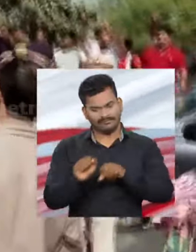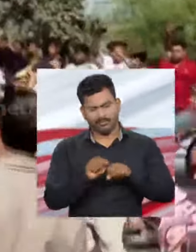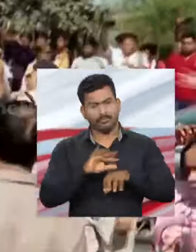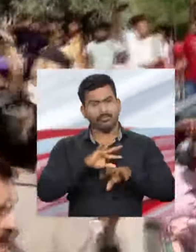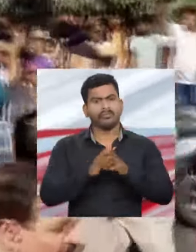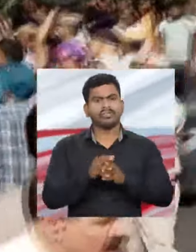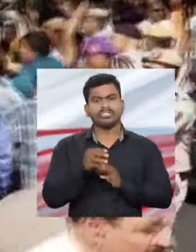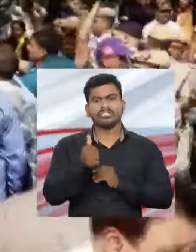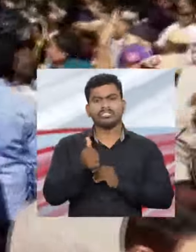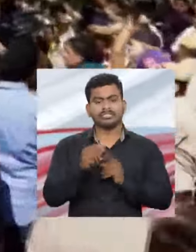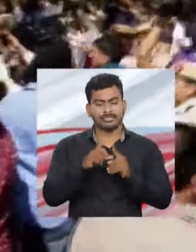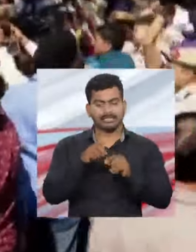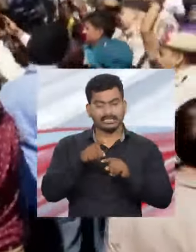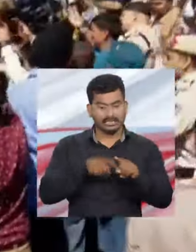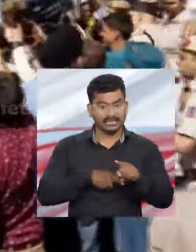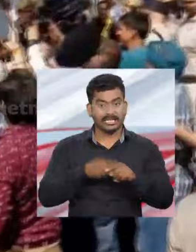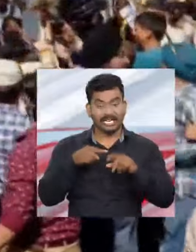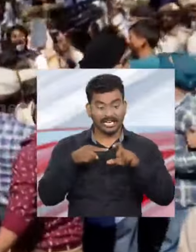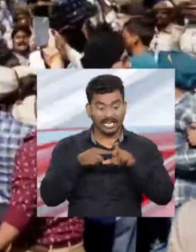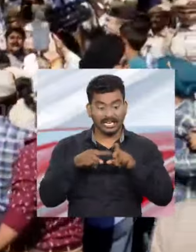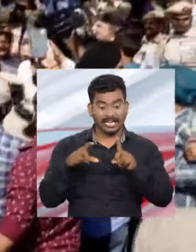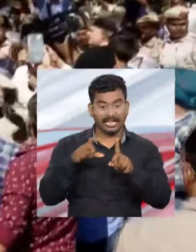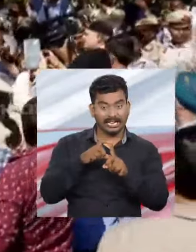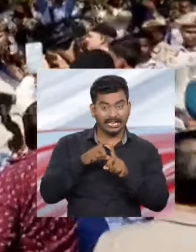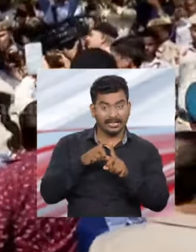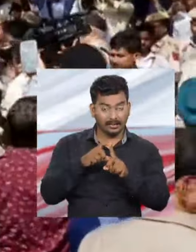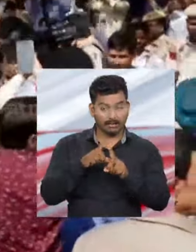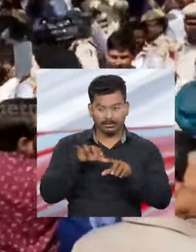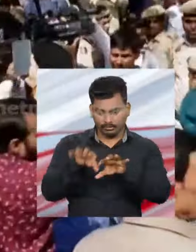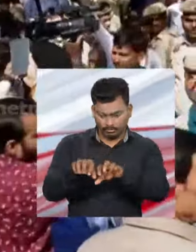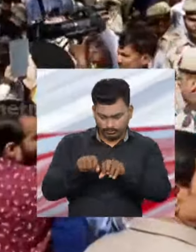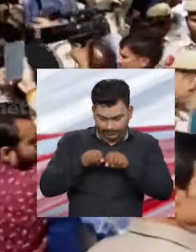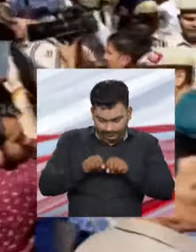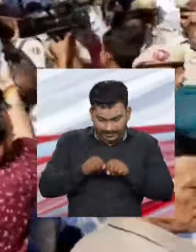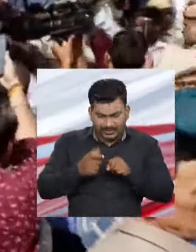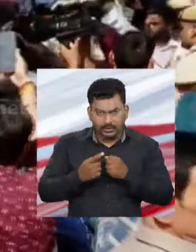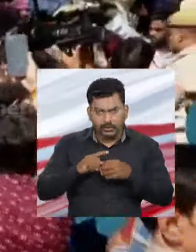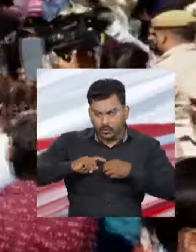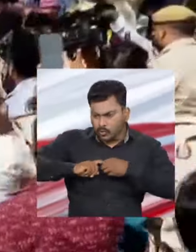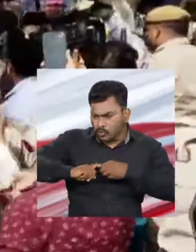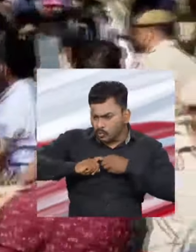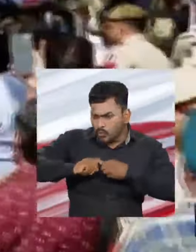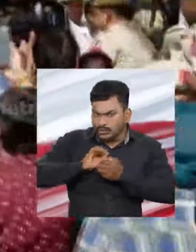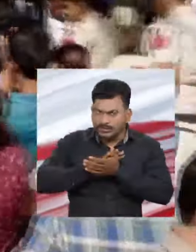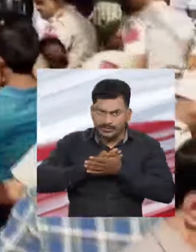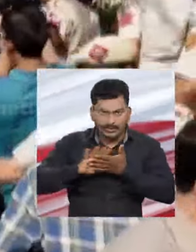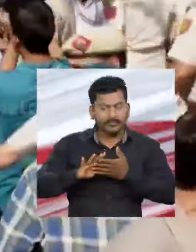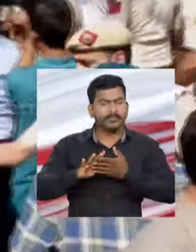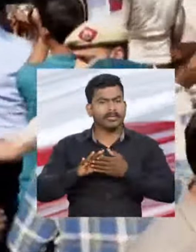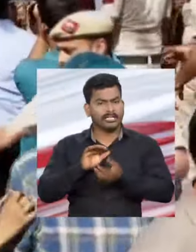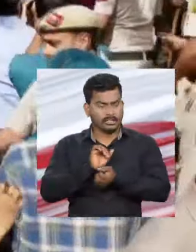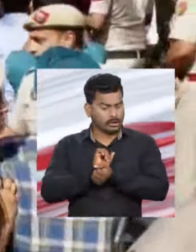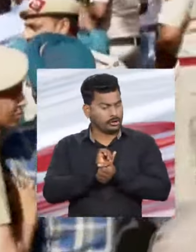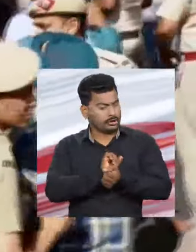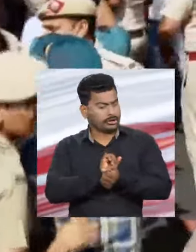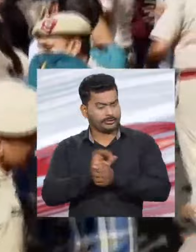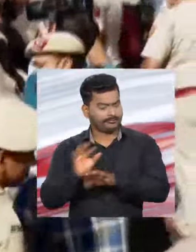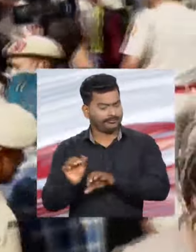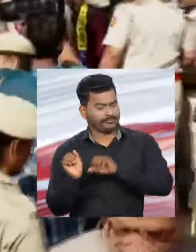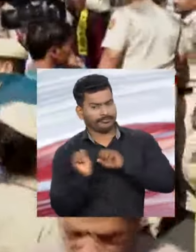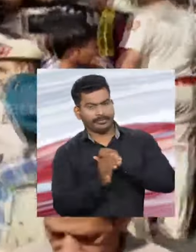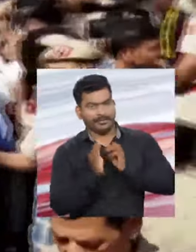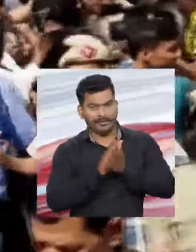ആദ്യം ആറ് ദിവസത്തെ കസ്റ്റഡിയിലായിരുന്നു, ഇഡി കസ്റ്റഡിയിലായിരുന്നു മദ്യനയ കേസിൽ കെജ്രിവാളിനെ ചോദ്യം ചെയ്യലിനായി കോടതി വിട്ടു നൽകിയത്. പിന്നീട് വീണ്ടും നീട്ടി